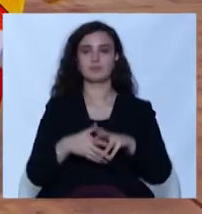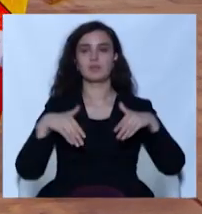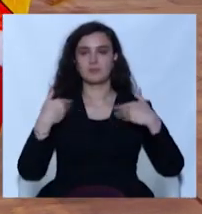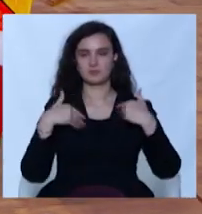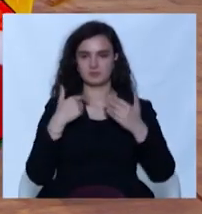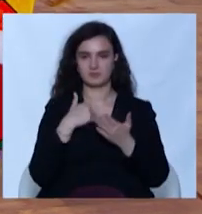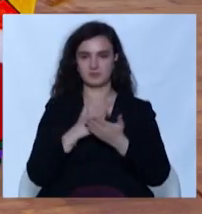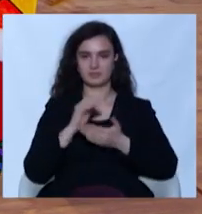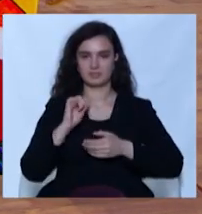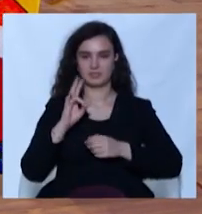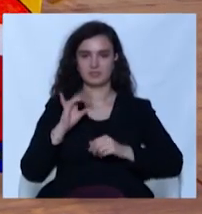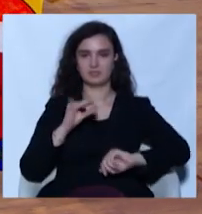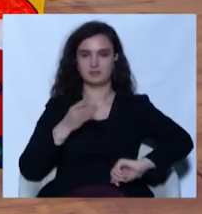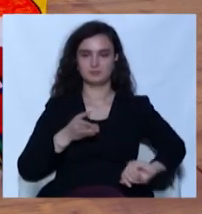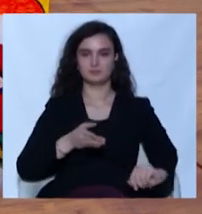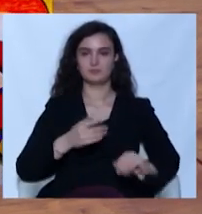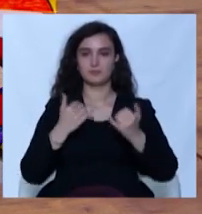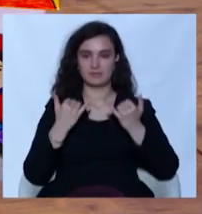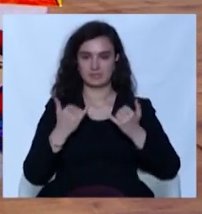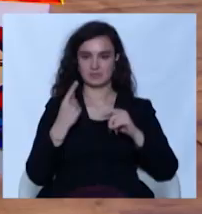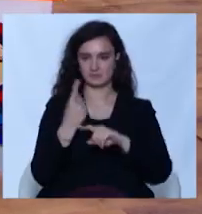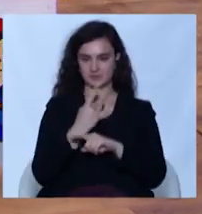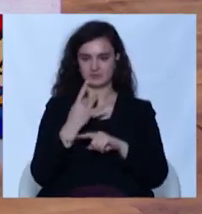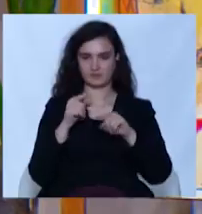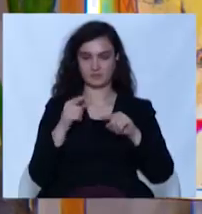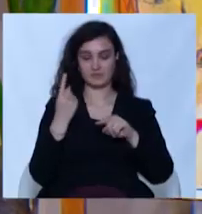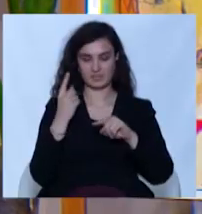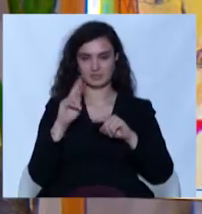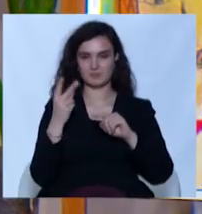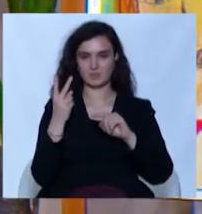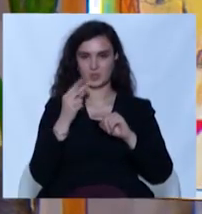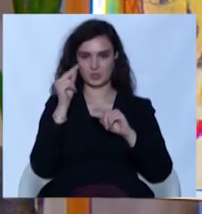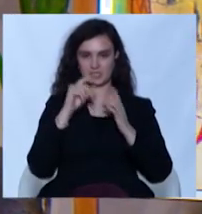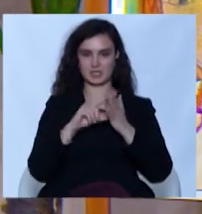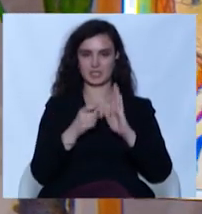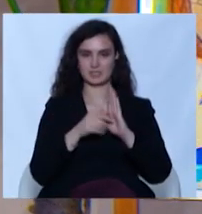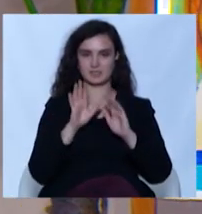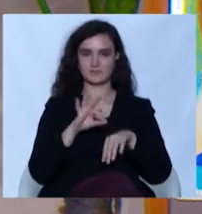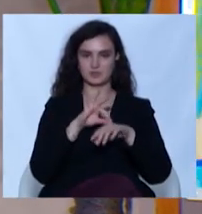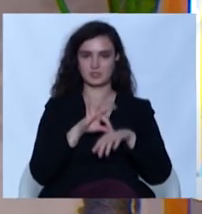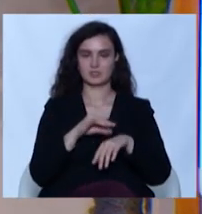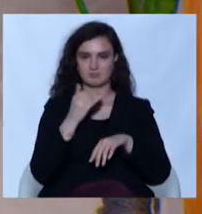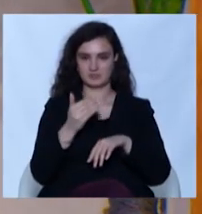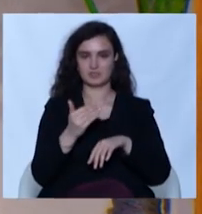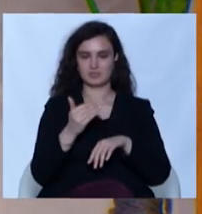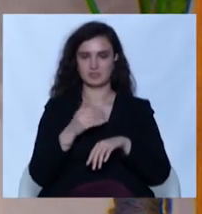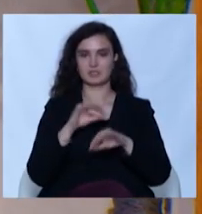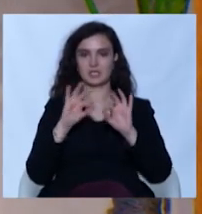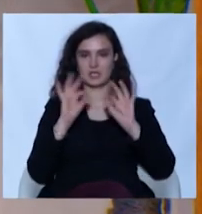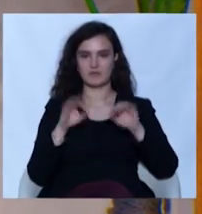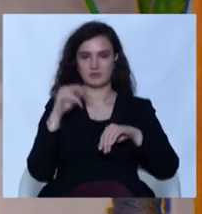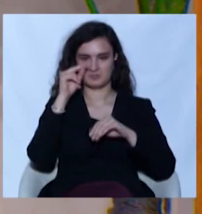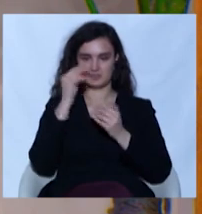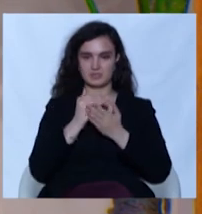გამარჯობა, მე ვარ ანი. დღეს პირველ და მეორე კლასს ჩაგიტარებთ სახვითი ხელოვნების